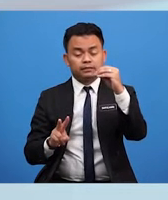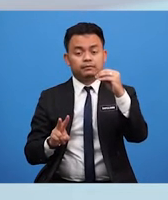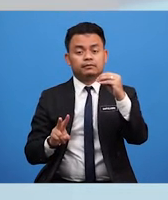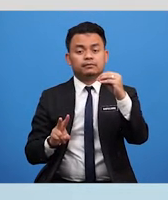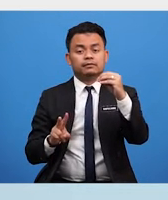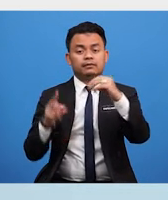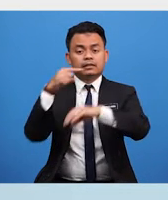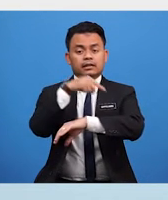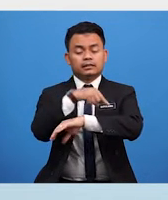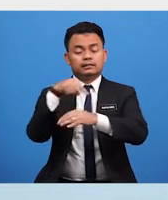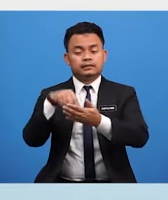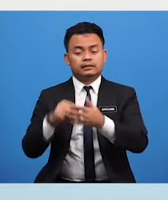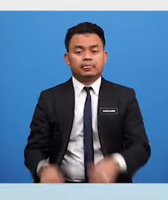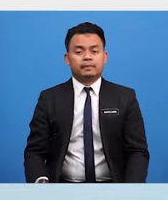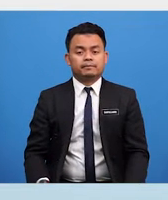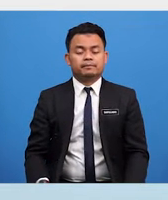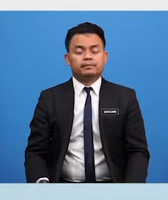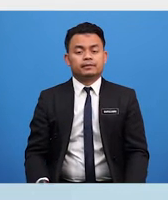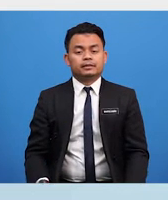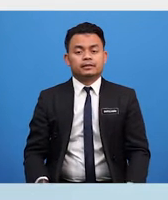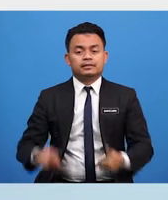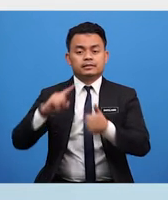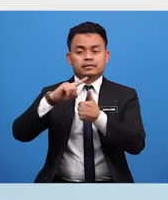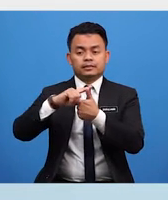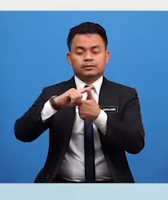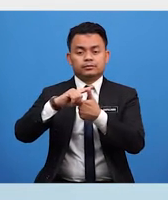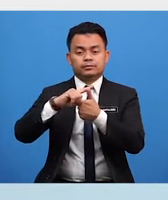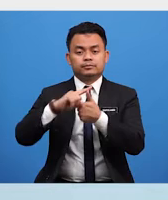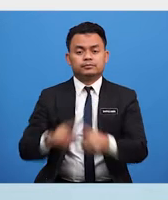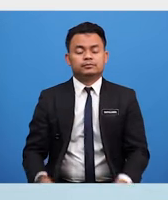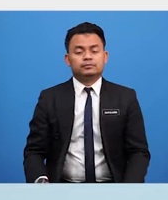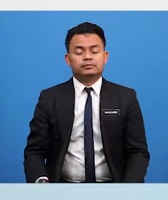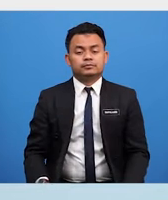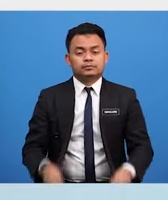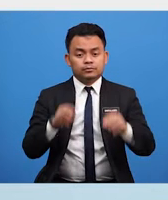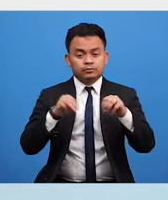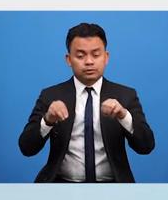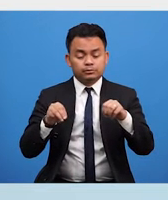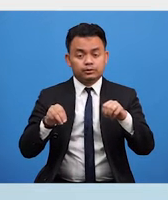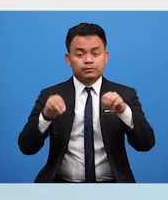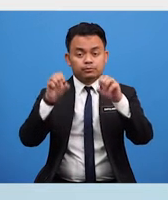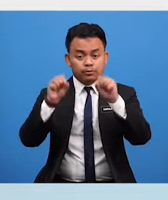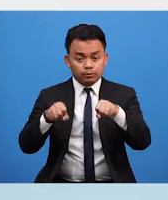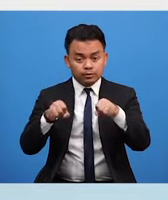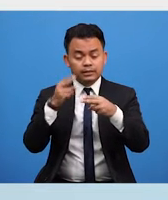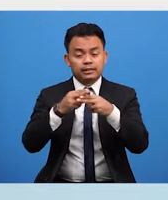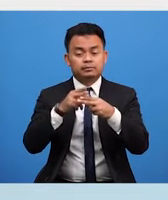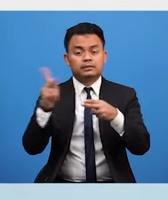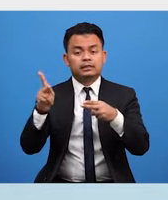Pertama, murid-murid mestilah boleh menamakan 3 peralatan utama